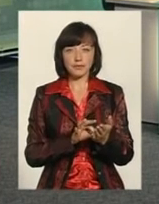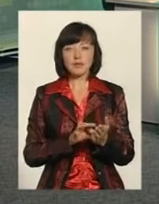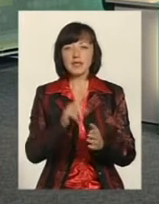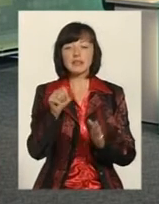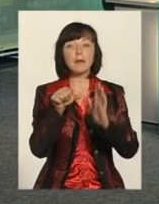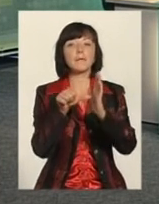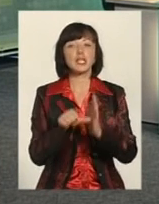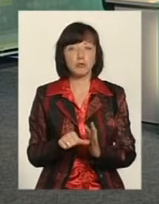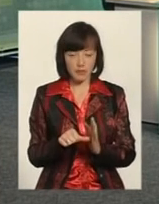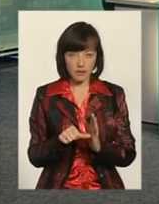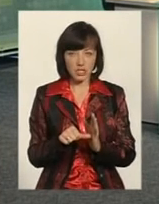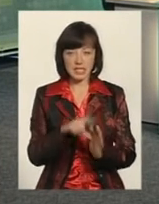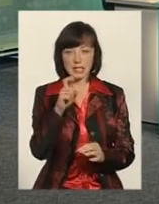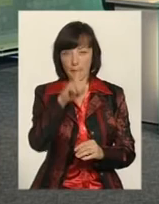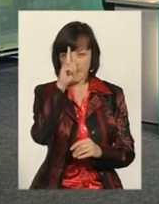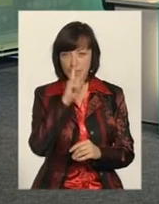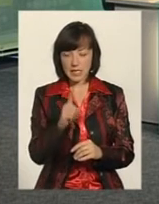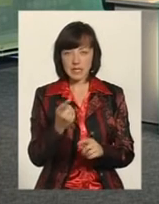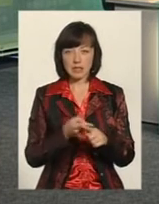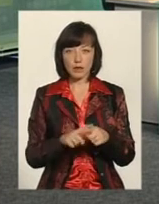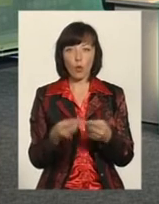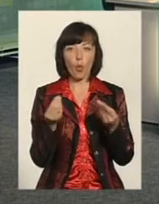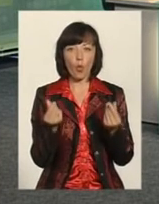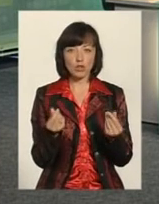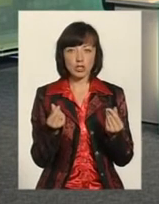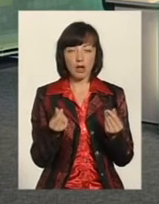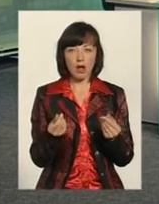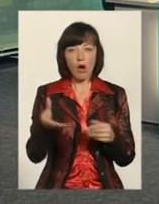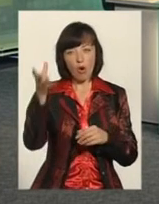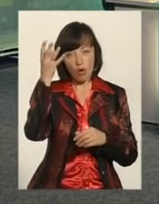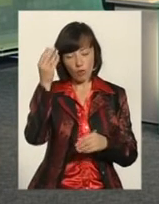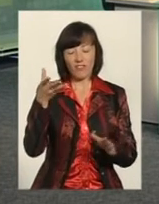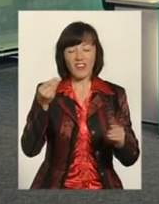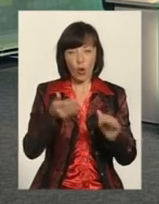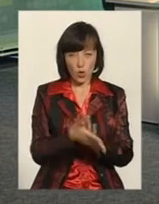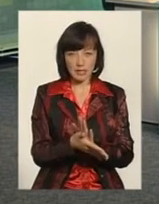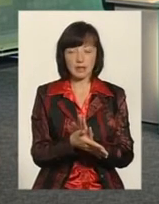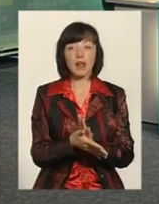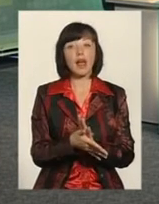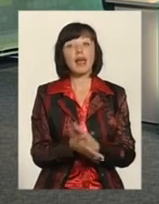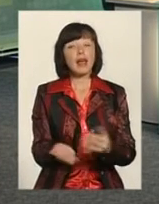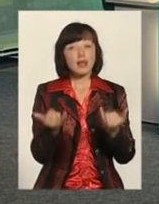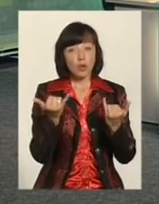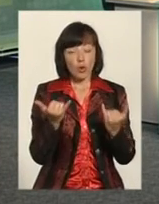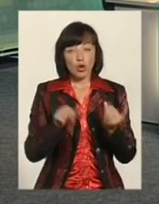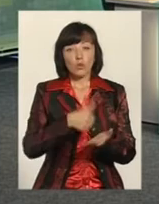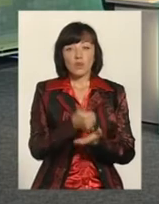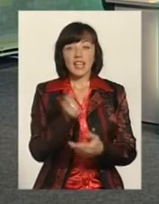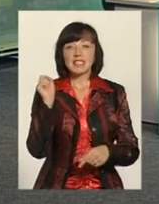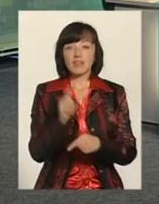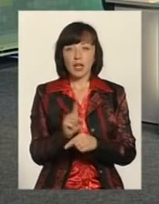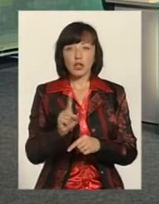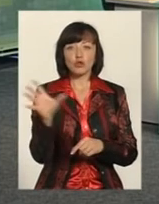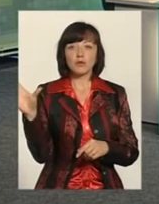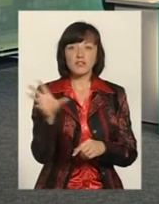півріччя. Буквально за місяць вони ці кошти освоїли. Тому наше сьогоднішнє основне завдання, щоб ті